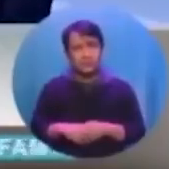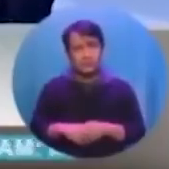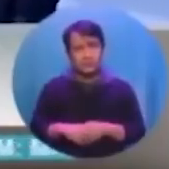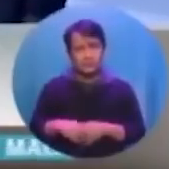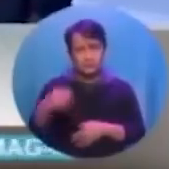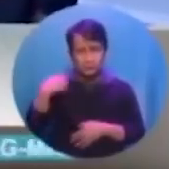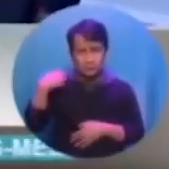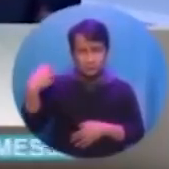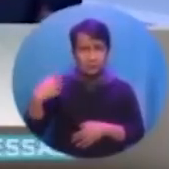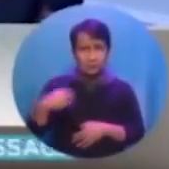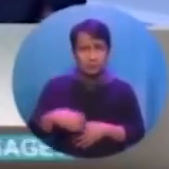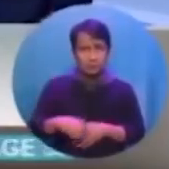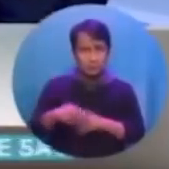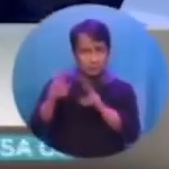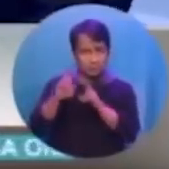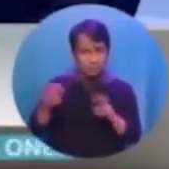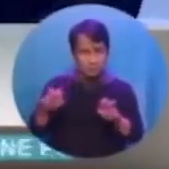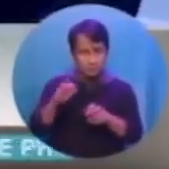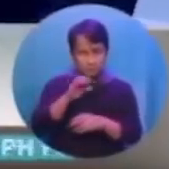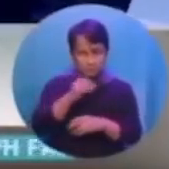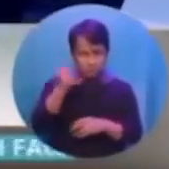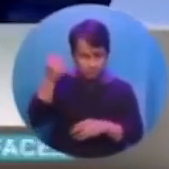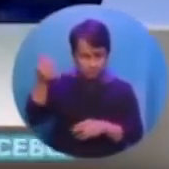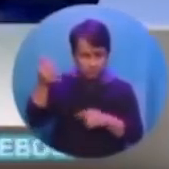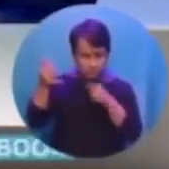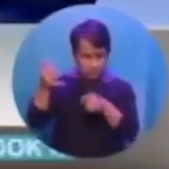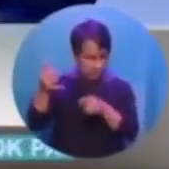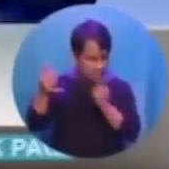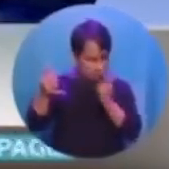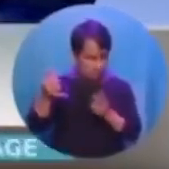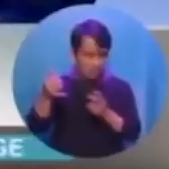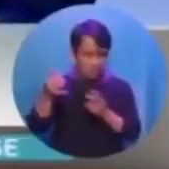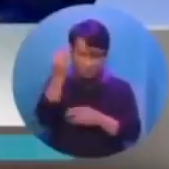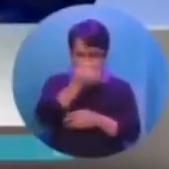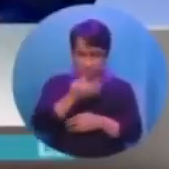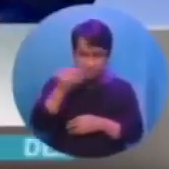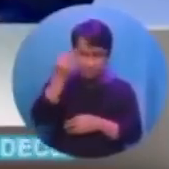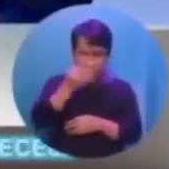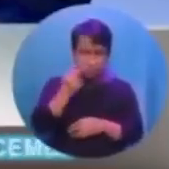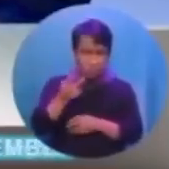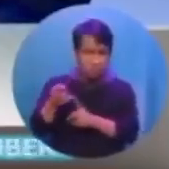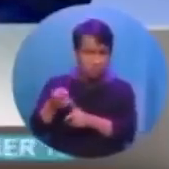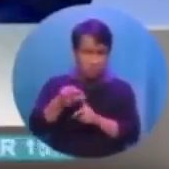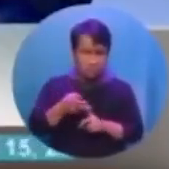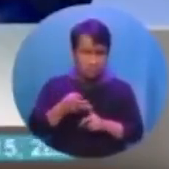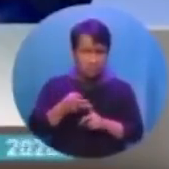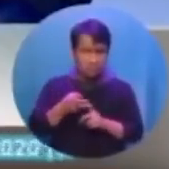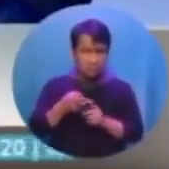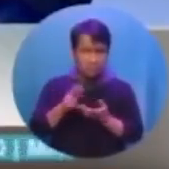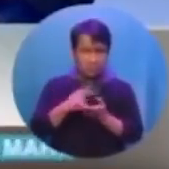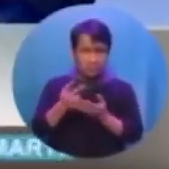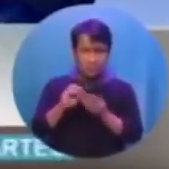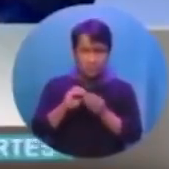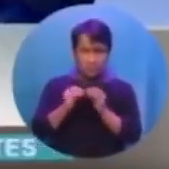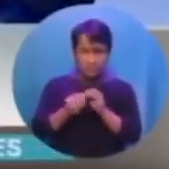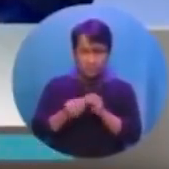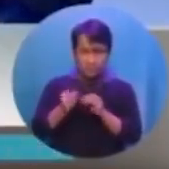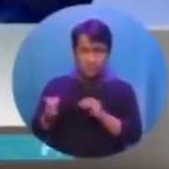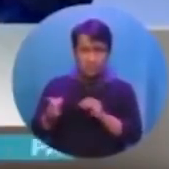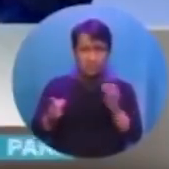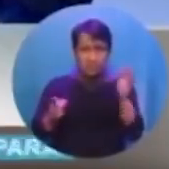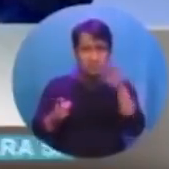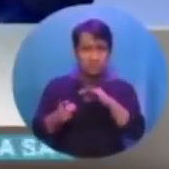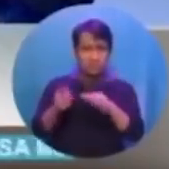Amo. Okay. Wala ho bang CCTV sa area para makita po yung mukha ng mga dumukot? Kasi yung plate number, I understand, fake po yun